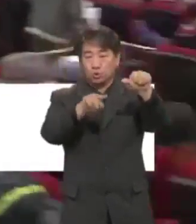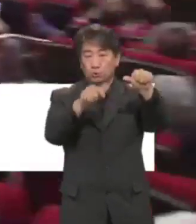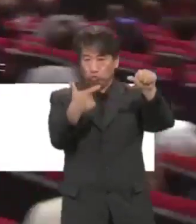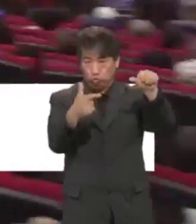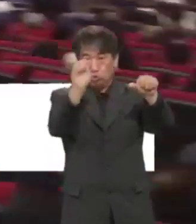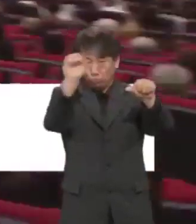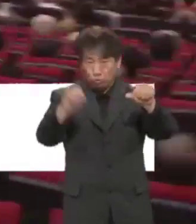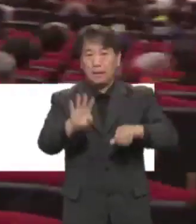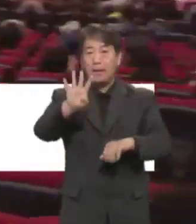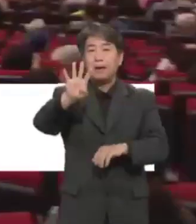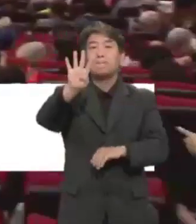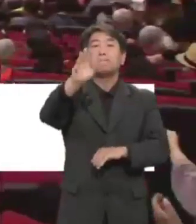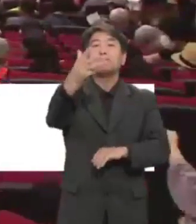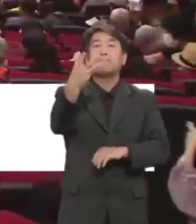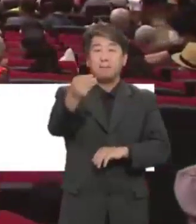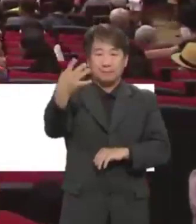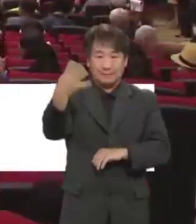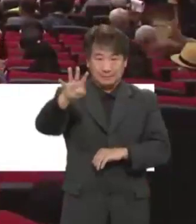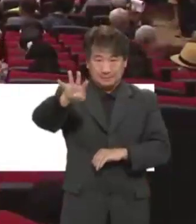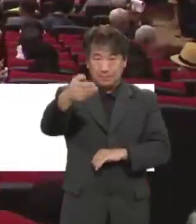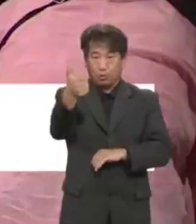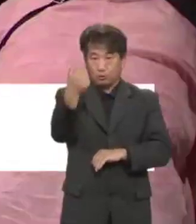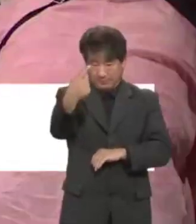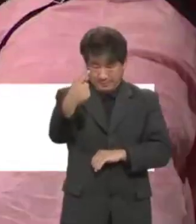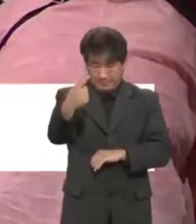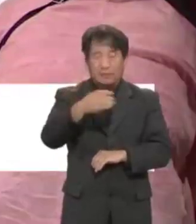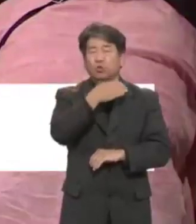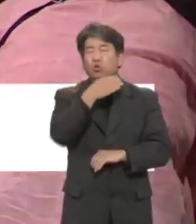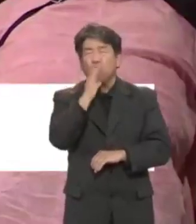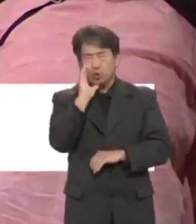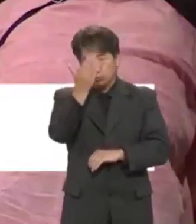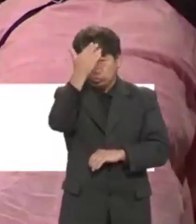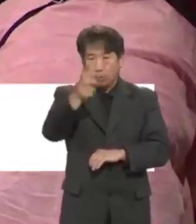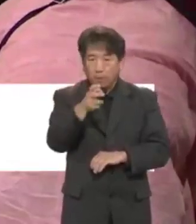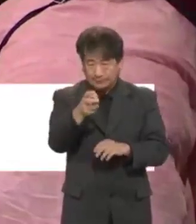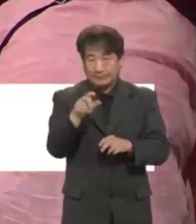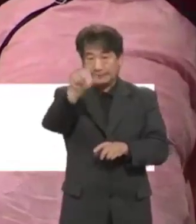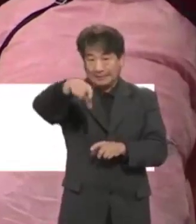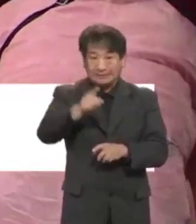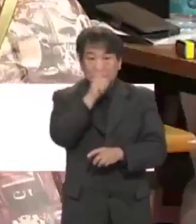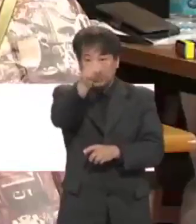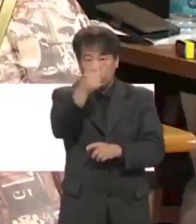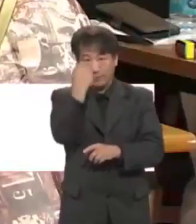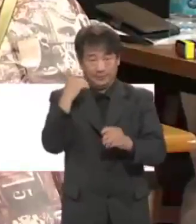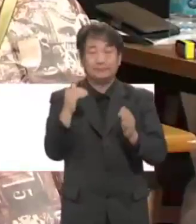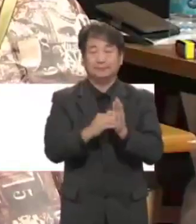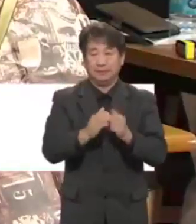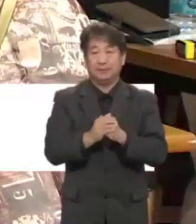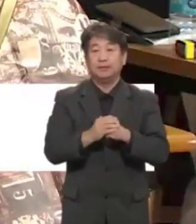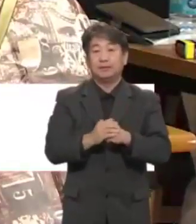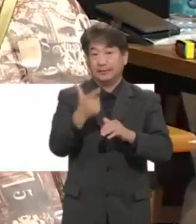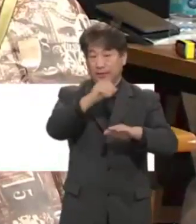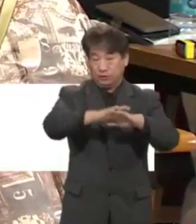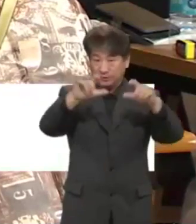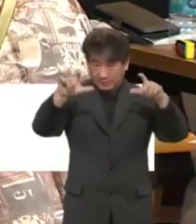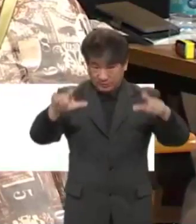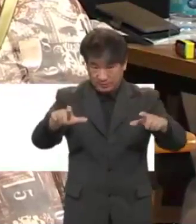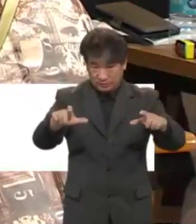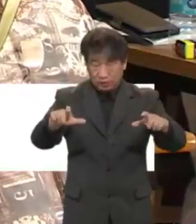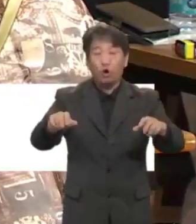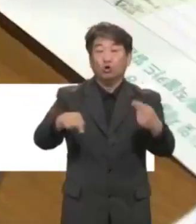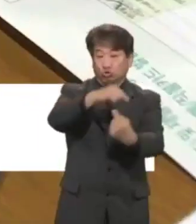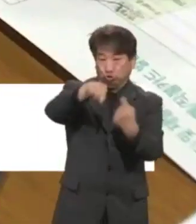8만 4,451명이 어르신 무임교통카드를 신청한 것으로 나타났습니다. 어르신 무임교통카드는 대전에서 면허를